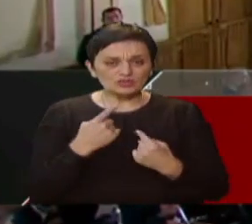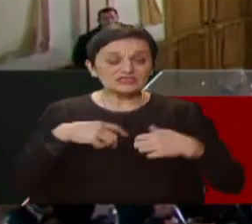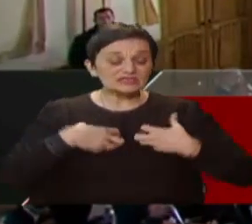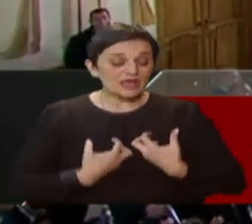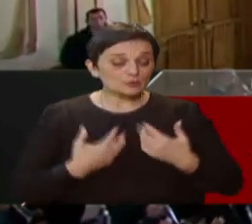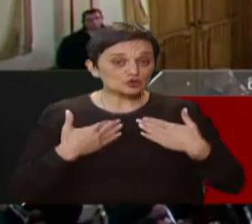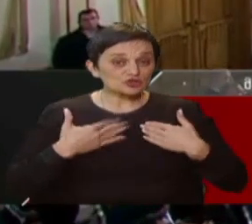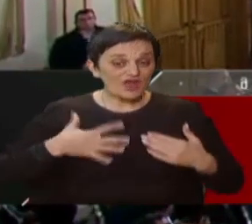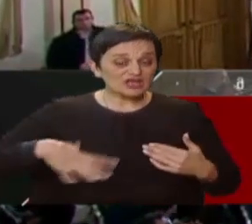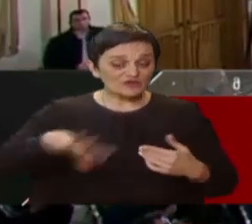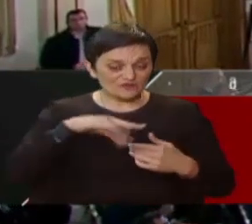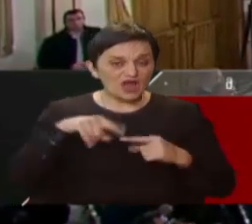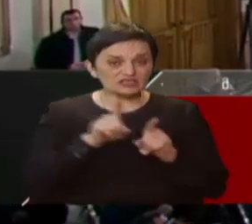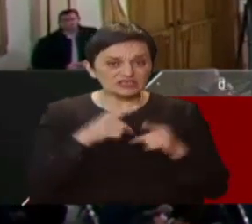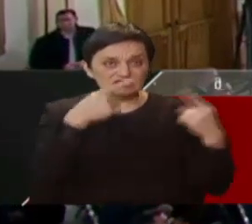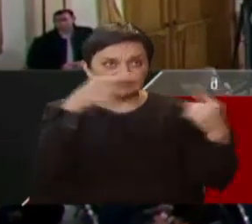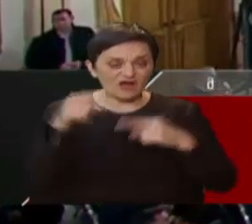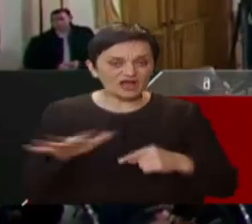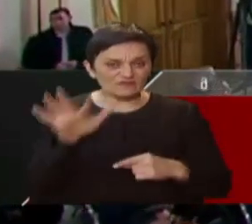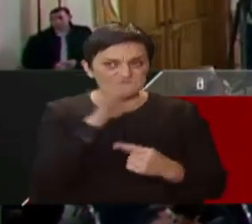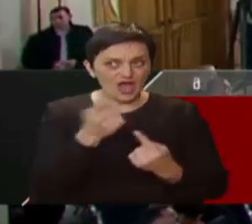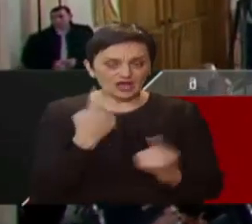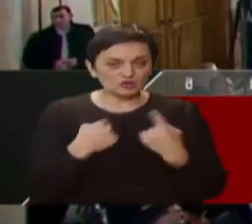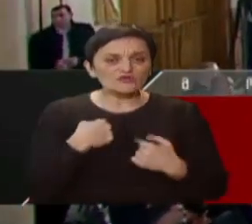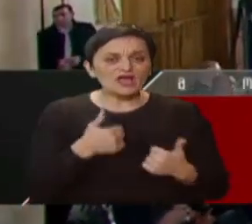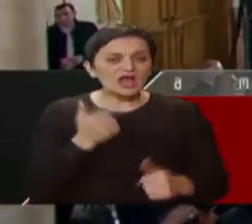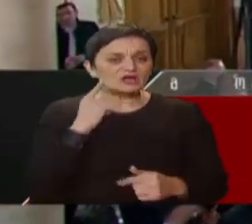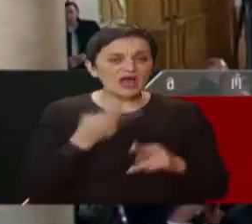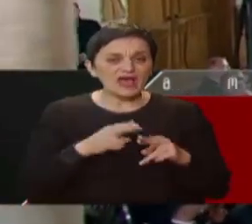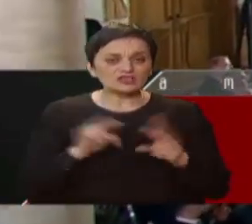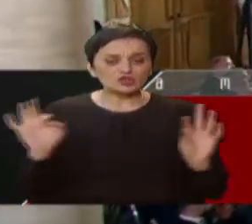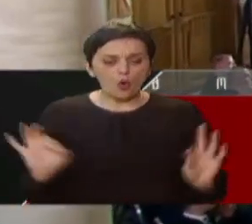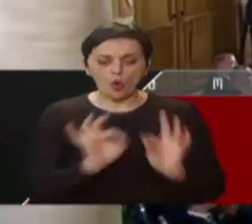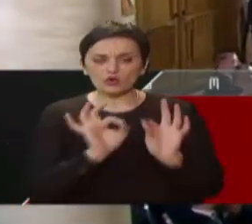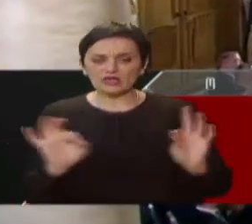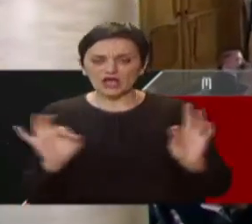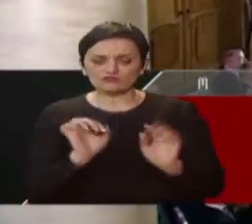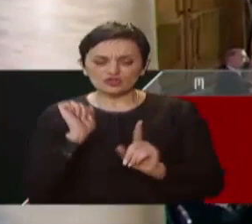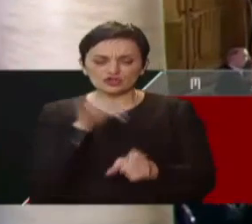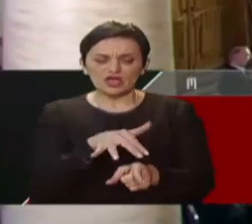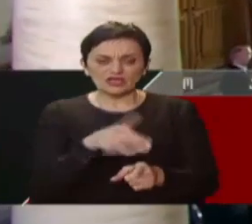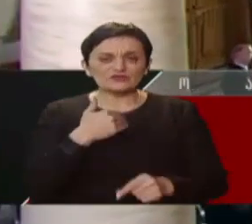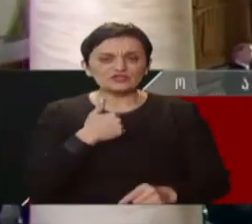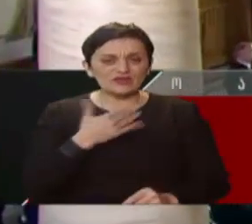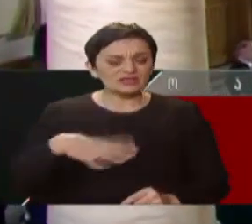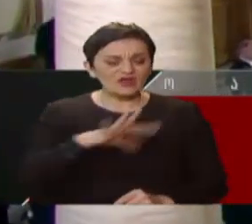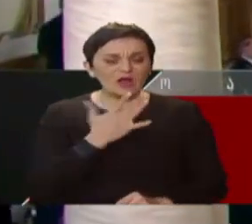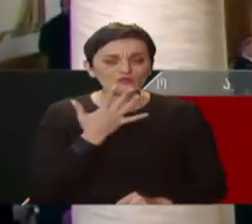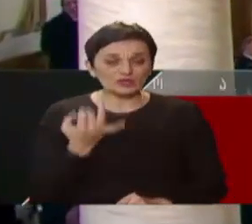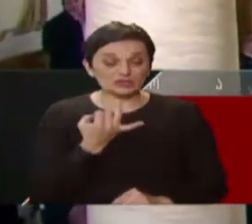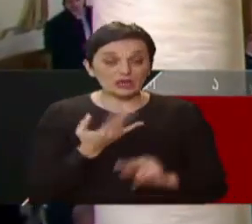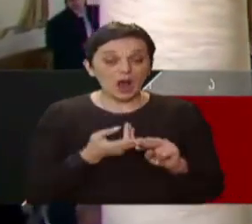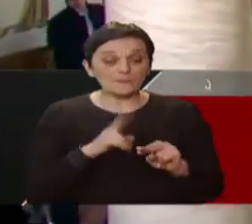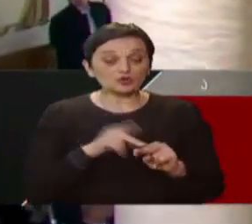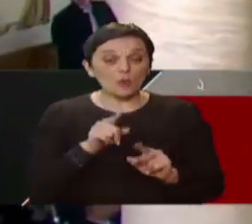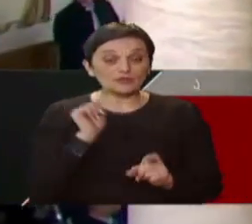haru, ce-i cu ochnit în aramet, scoc ochnit în aramet. Ce-i cargat cu esmisul, este orchestra de bulșeteva, ce-i cu ochnit, eronul interesevze. Amitu